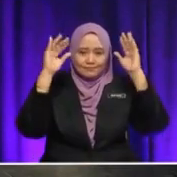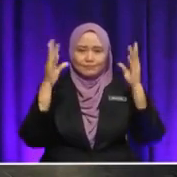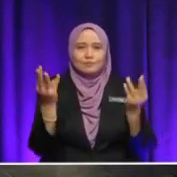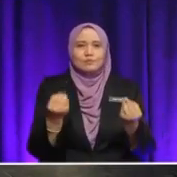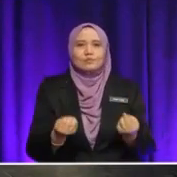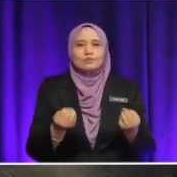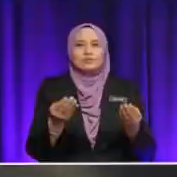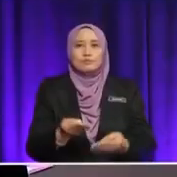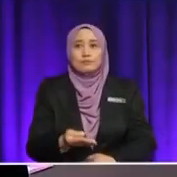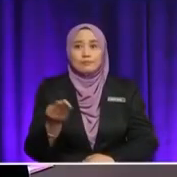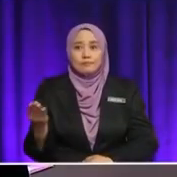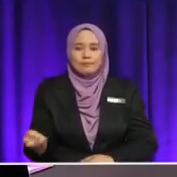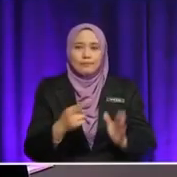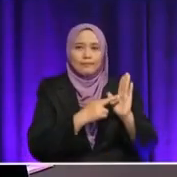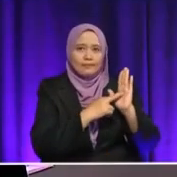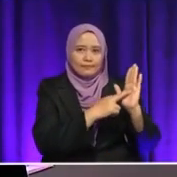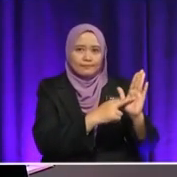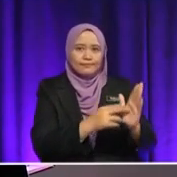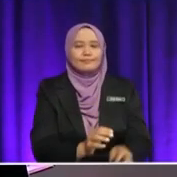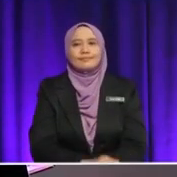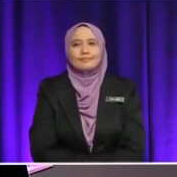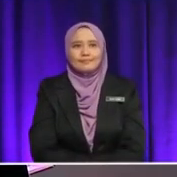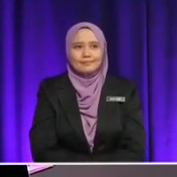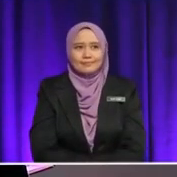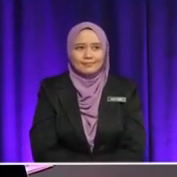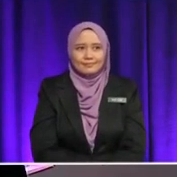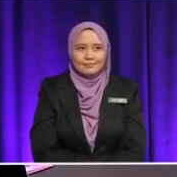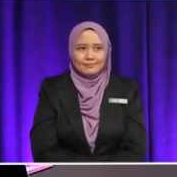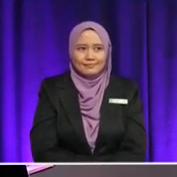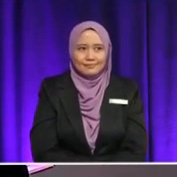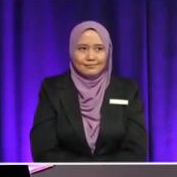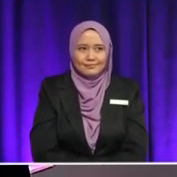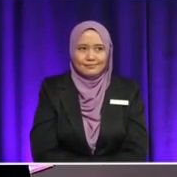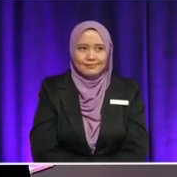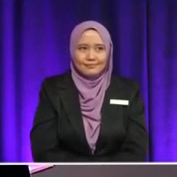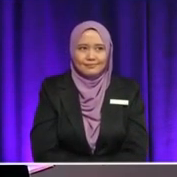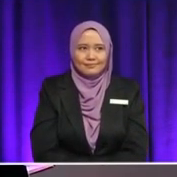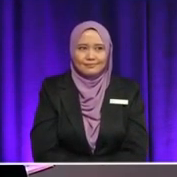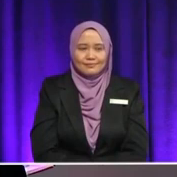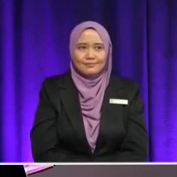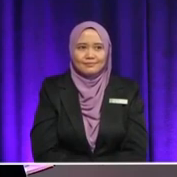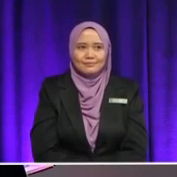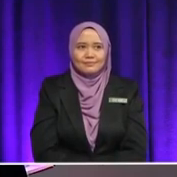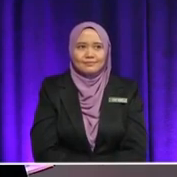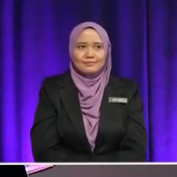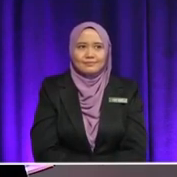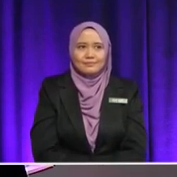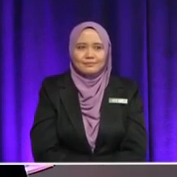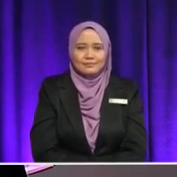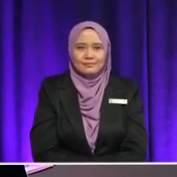nggak mainnya jago makasih kembali inilah kebaikan Kementerian Pendidikan Malaysia Ya sudah sedikit satu platform